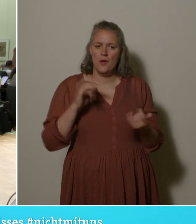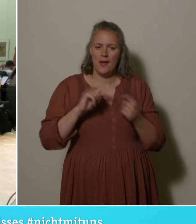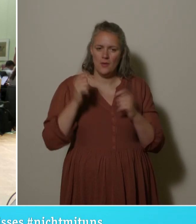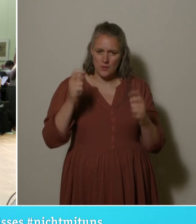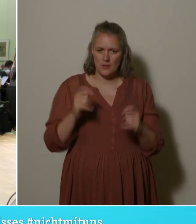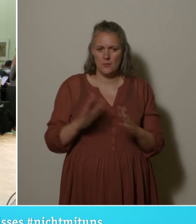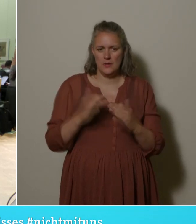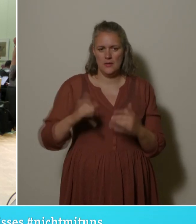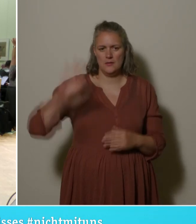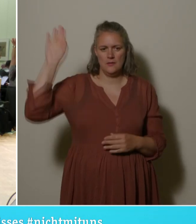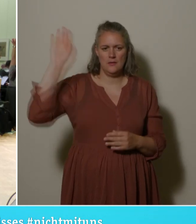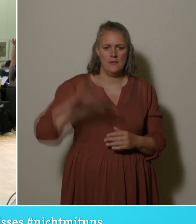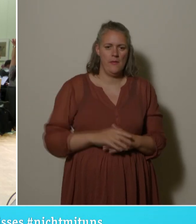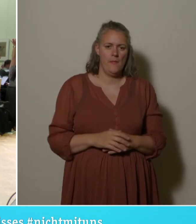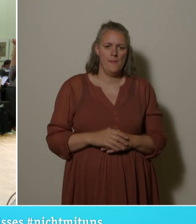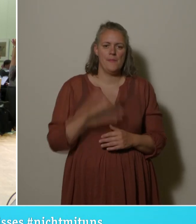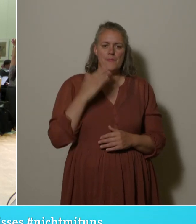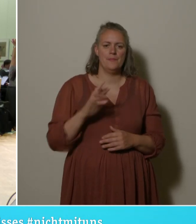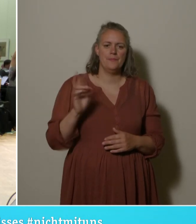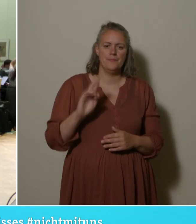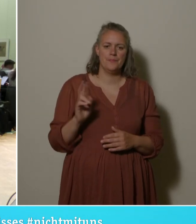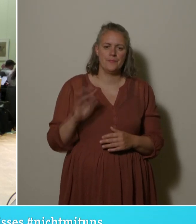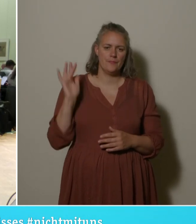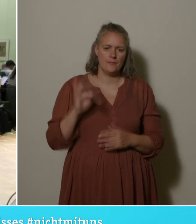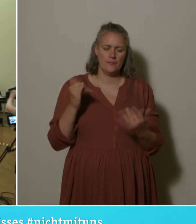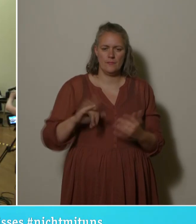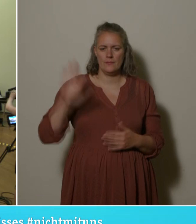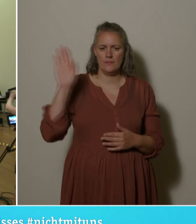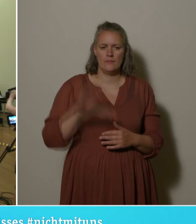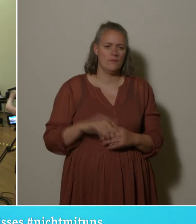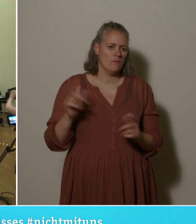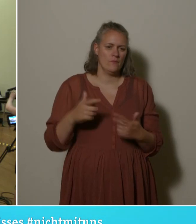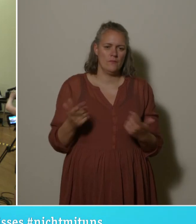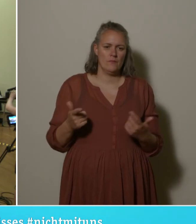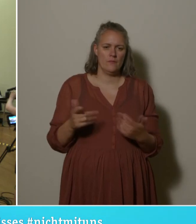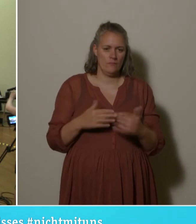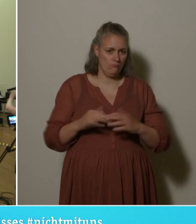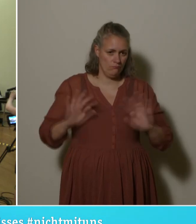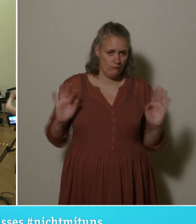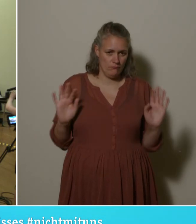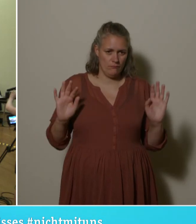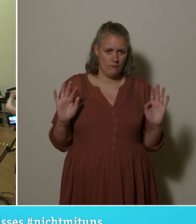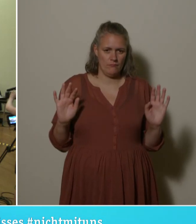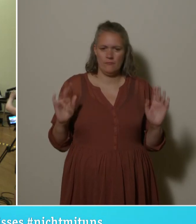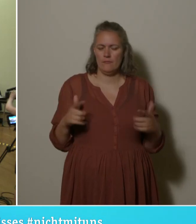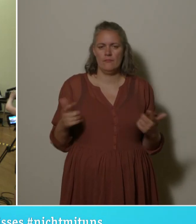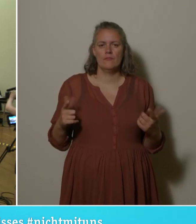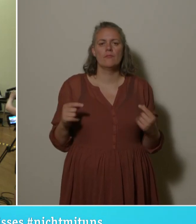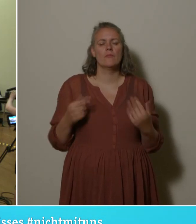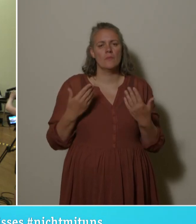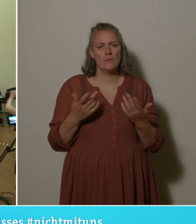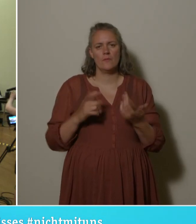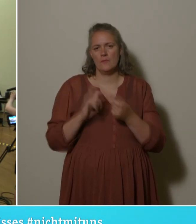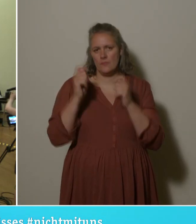das Handzeichen. Danke. Gibt es hierzu Gegenstimmen? Keine Enthaltungen? Auch nicht. Damit ist